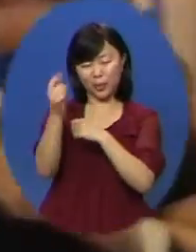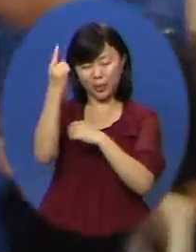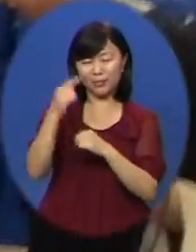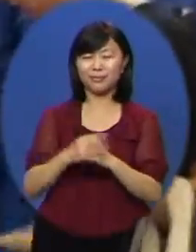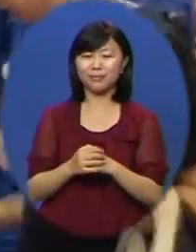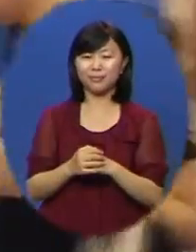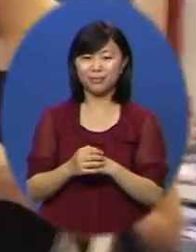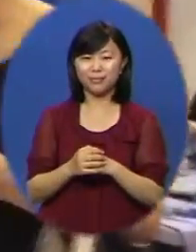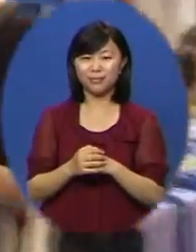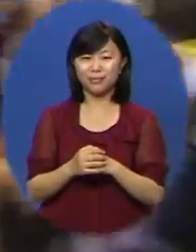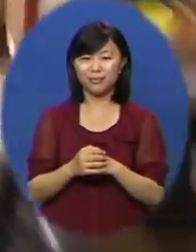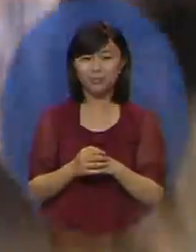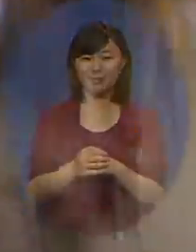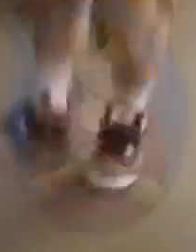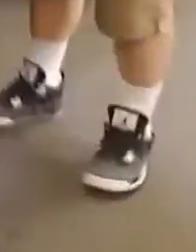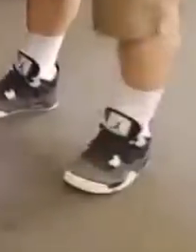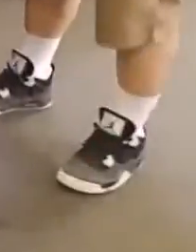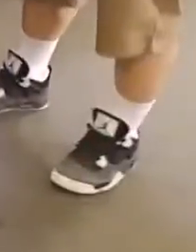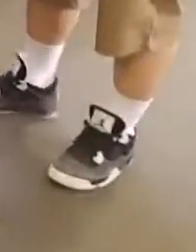때문이다.